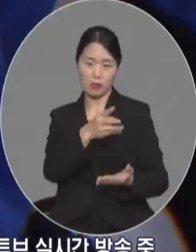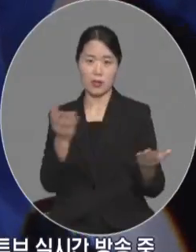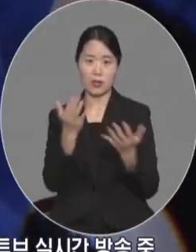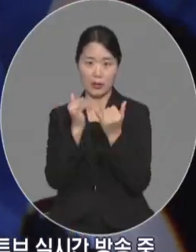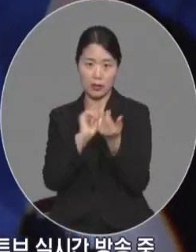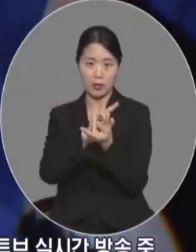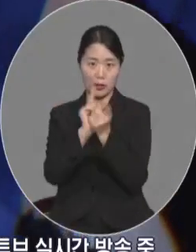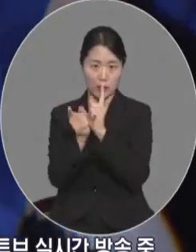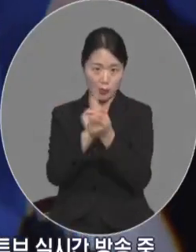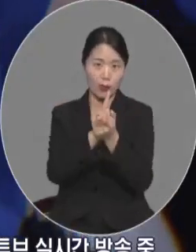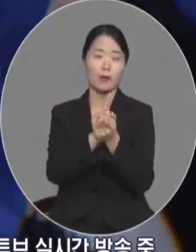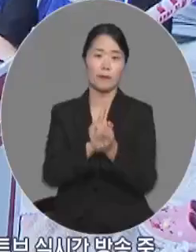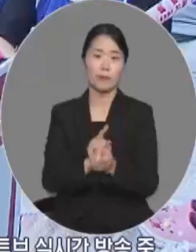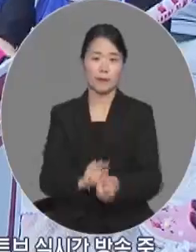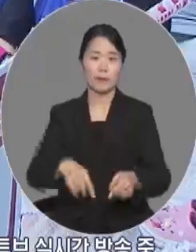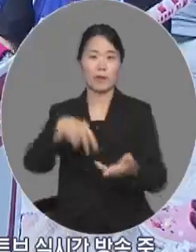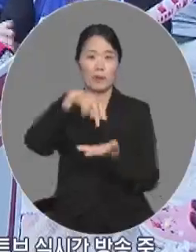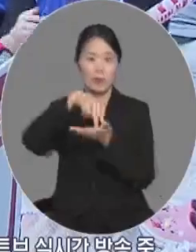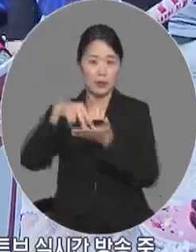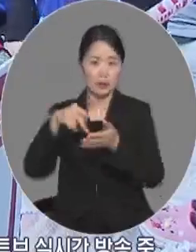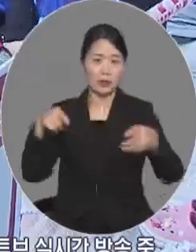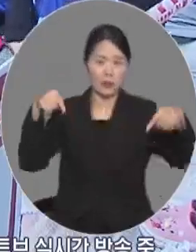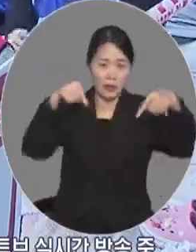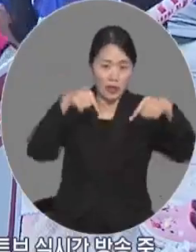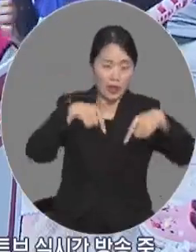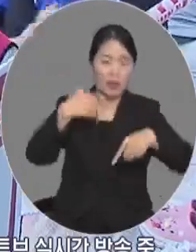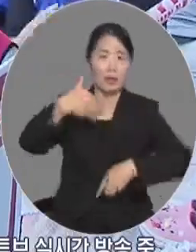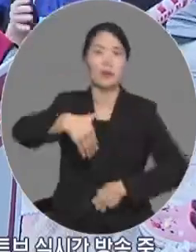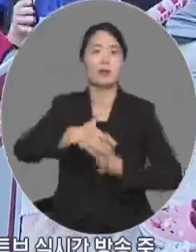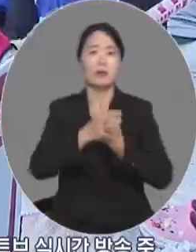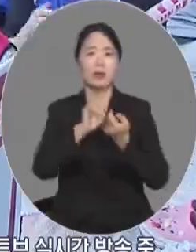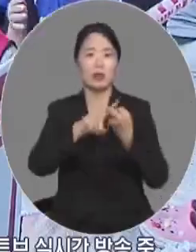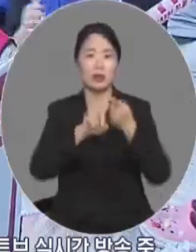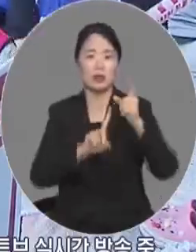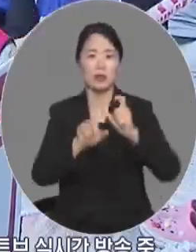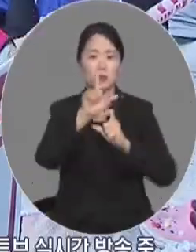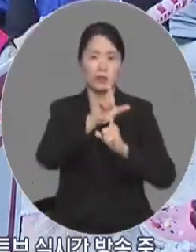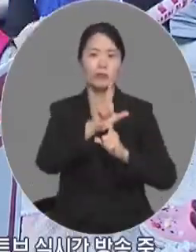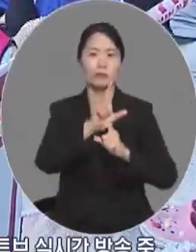진료 단축 여부를 논의 중이라고 덧붙였습니다. UBC 뉴스 신혜지입니다.